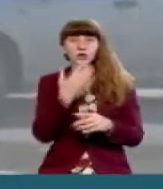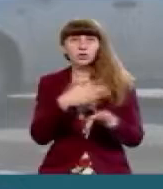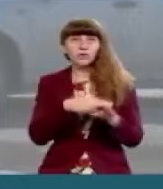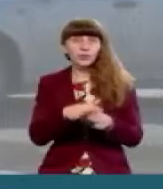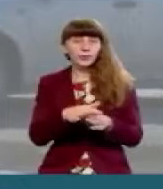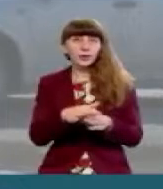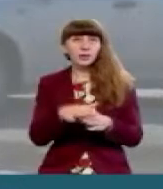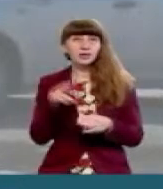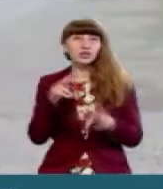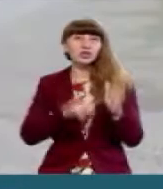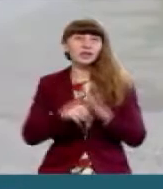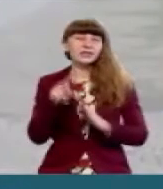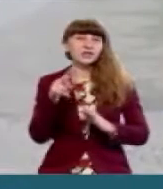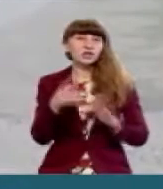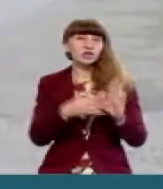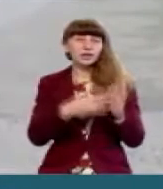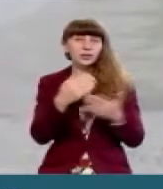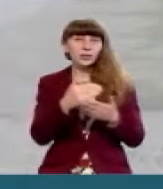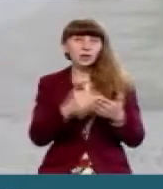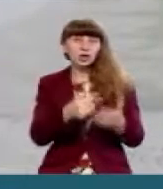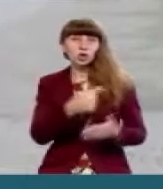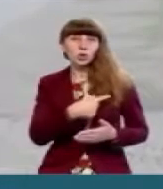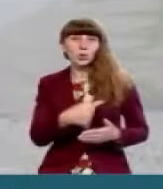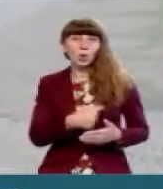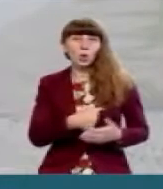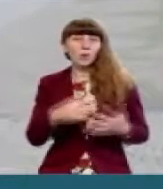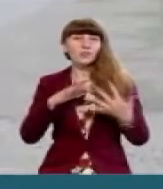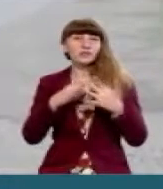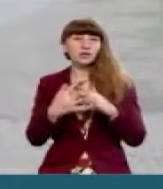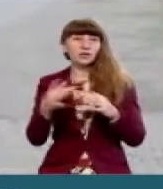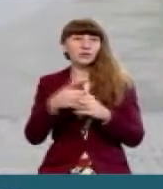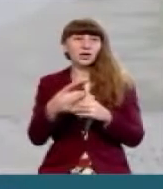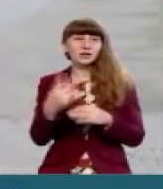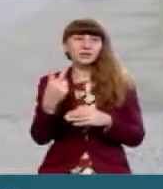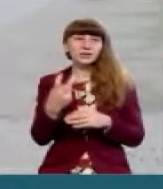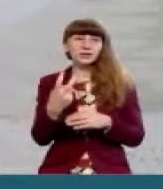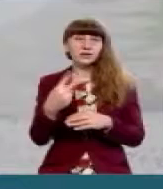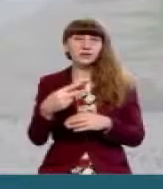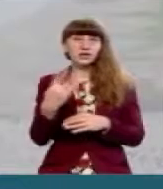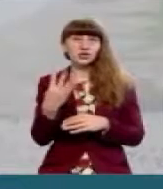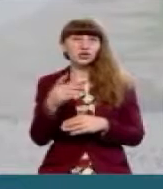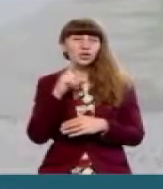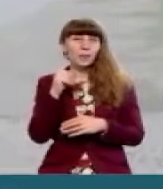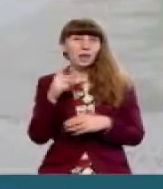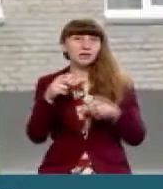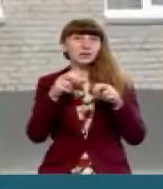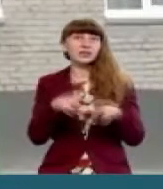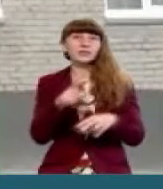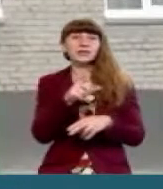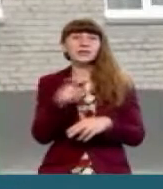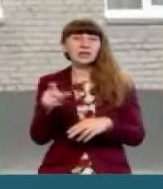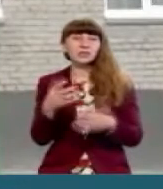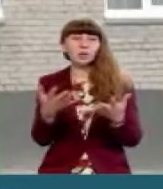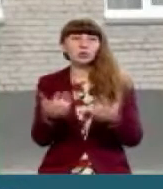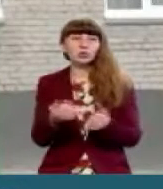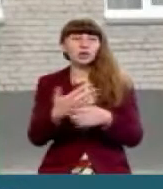ауылға бағдарламасы аясында ауданда 34 миллион теңгеден астам сомаға 224 маман көтерме жәрдемақы алған. Тұрғын үй